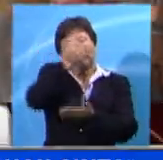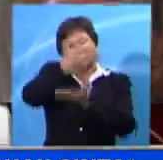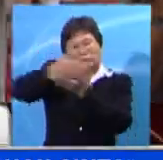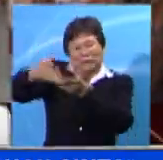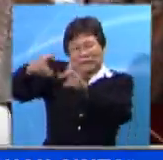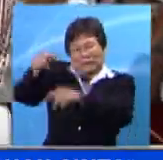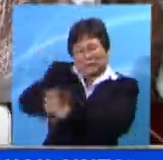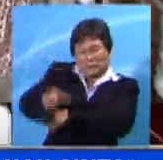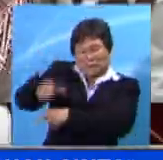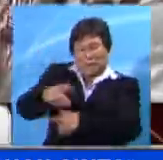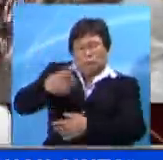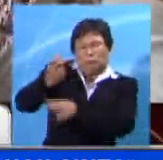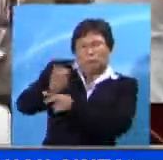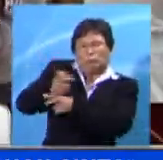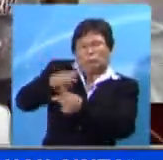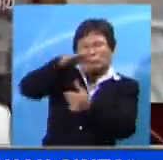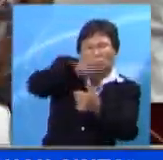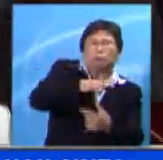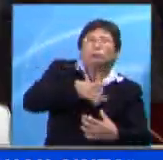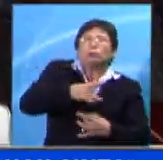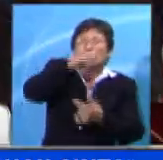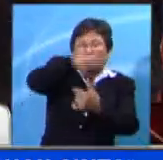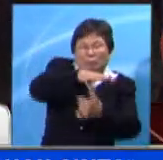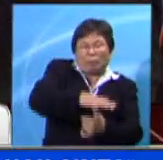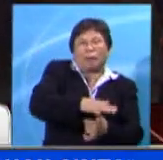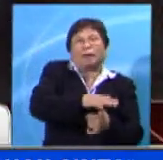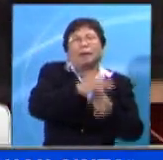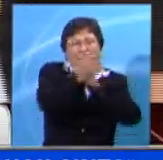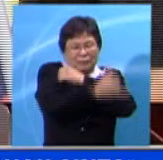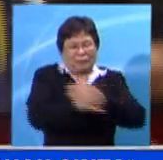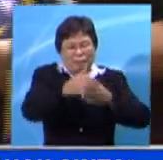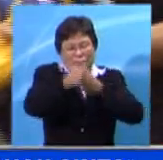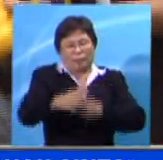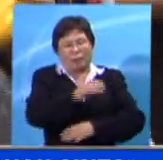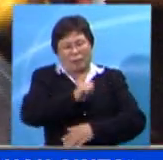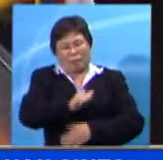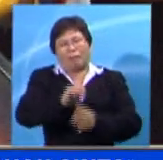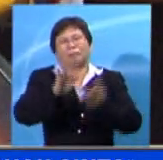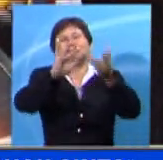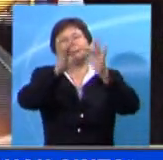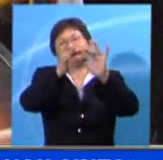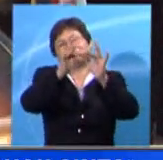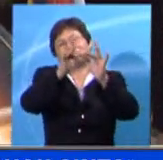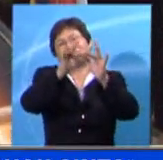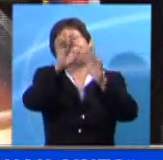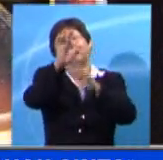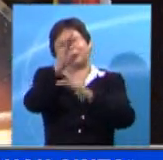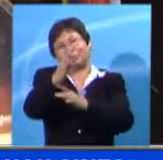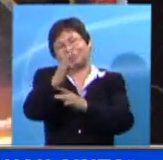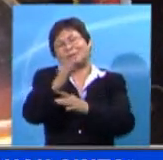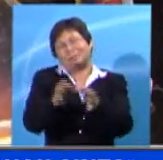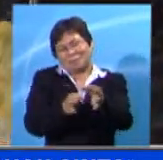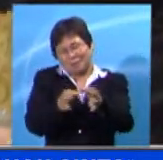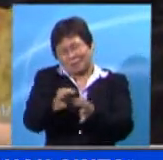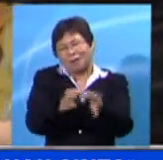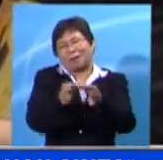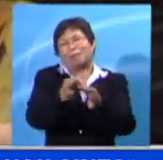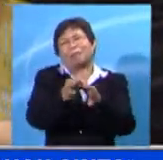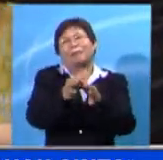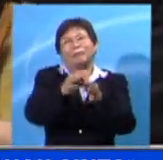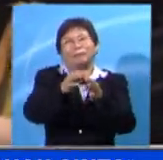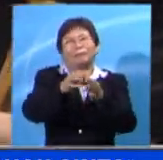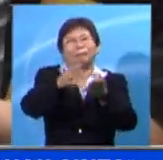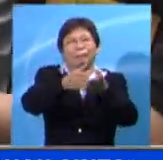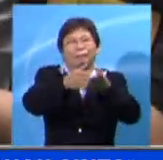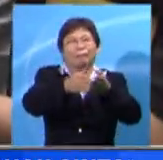individu yang suka menghina negara pemimpin dan agama melalui laman sosial beliau menjelaskan kepada media selepas